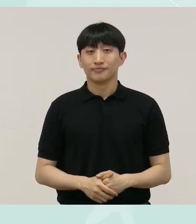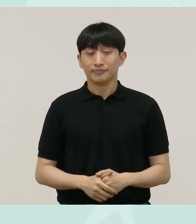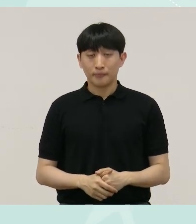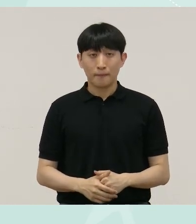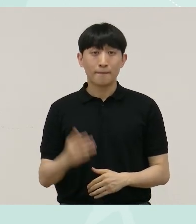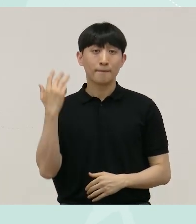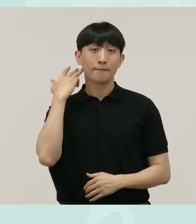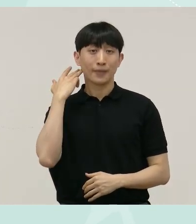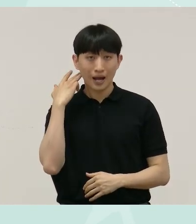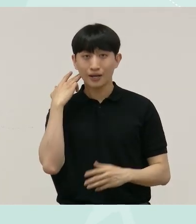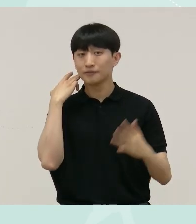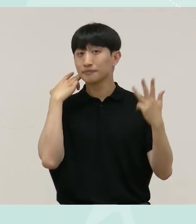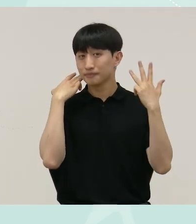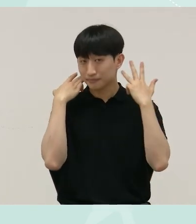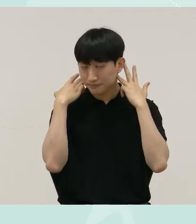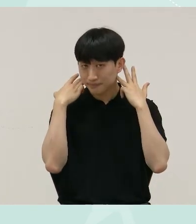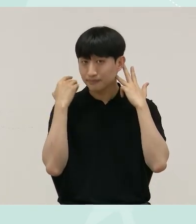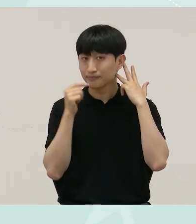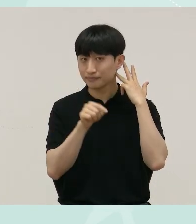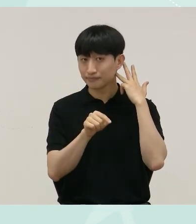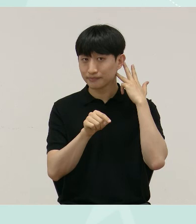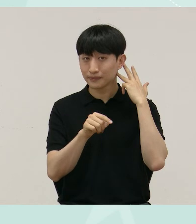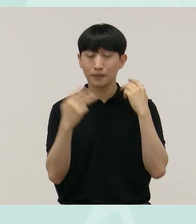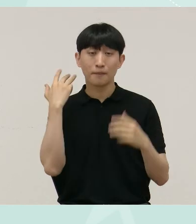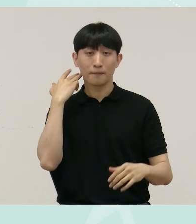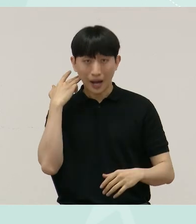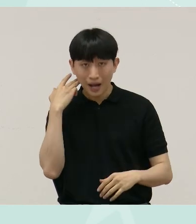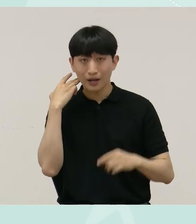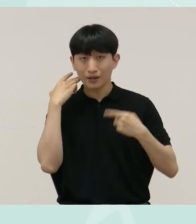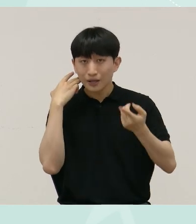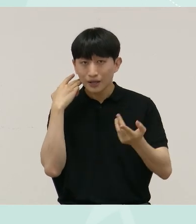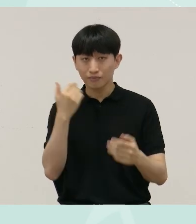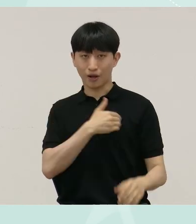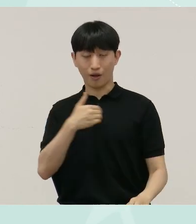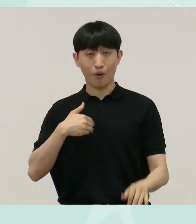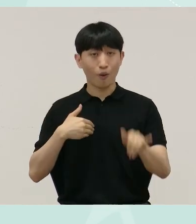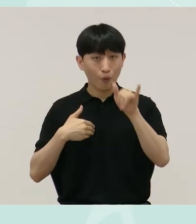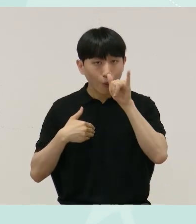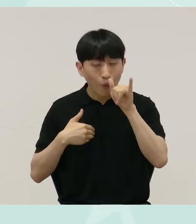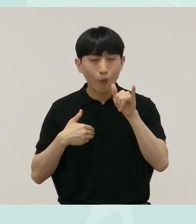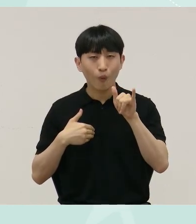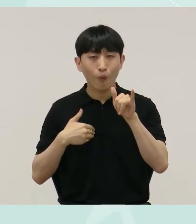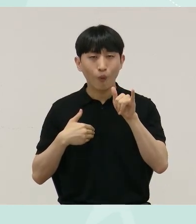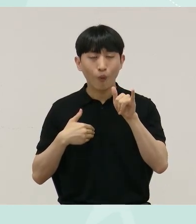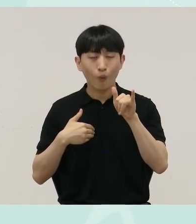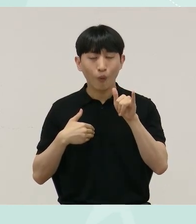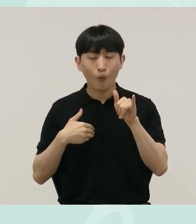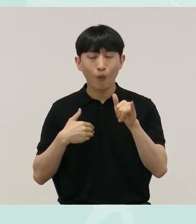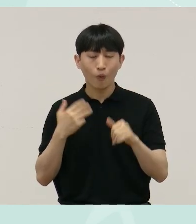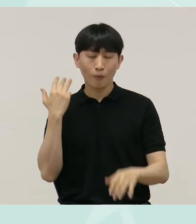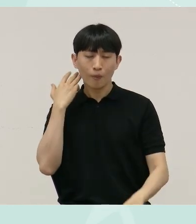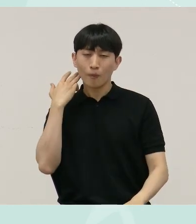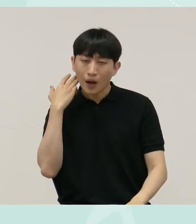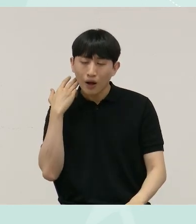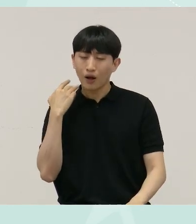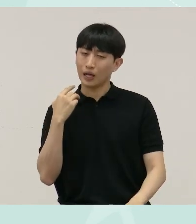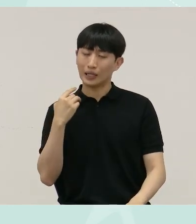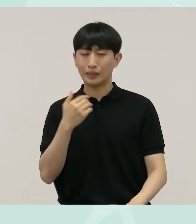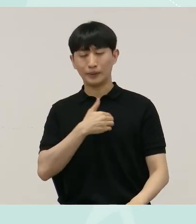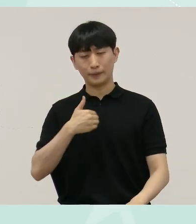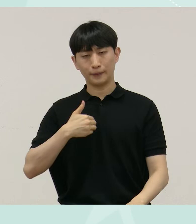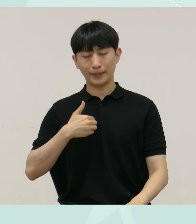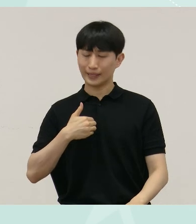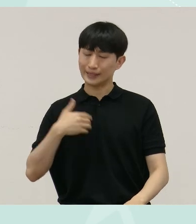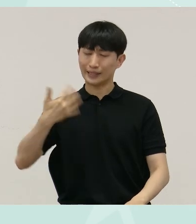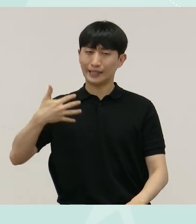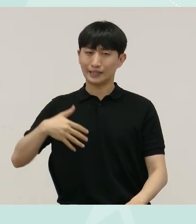순차야기에서 첫 번째 수술 후에 만족도가 좋아졌거나 다시 뭔가 여전히 삶의 질의 한계를 느끼게 되면 반드시 순차양의를